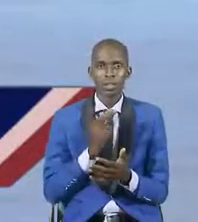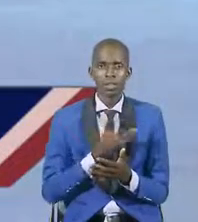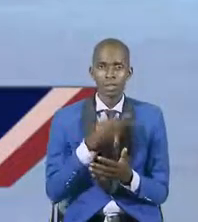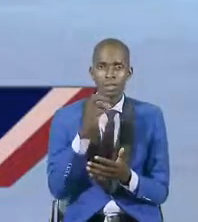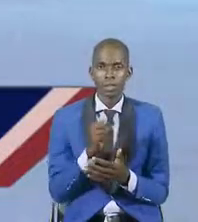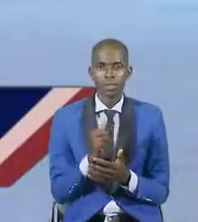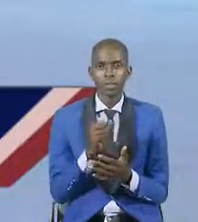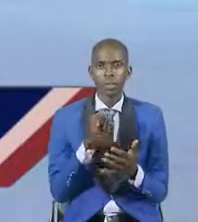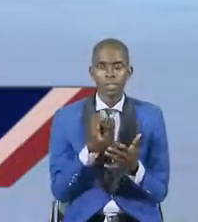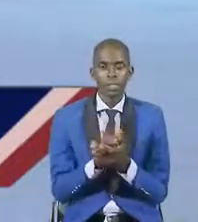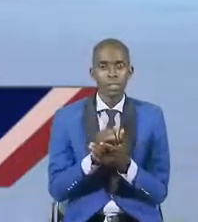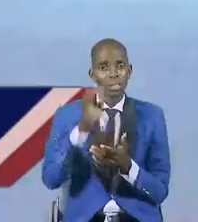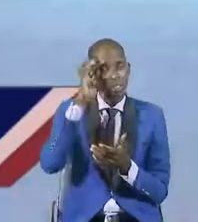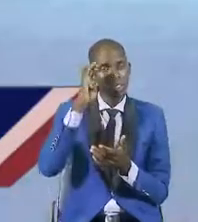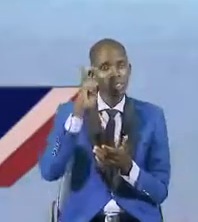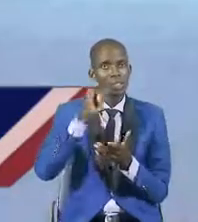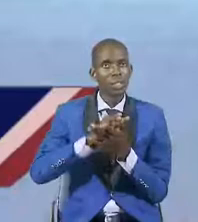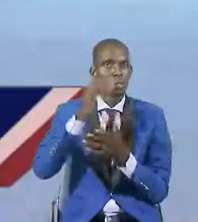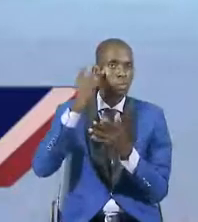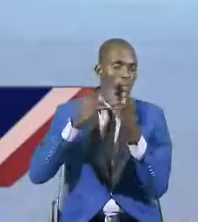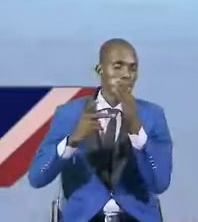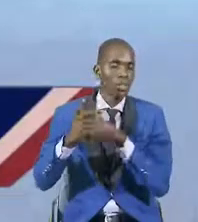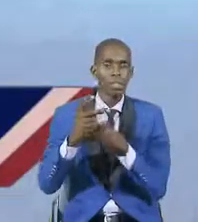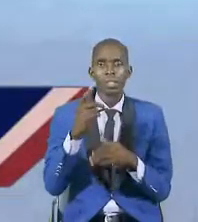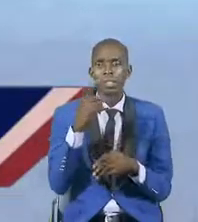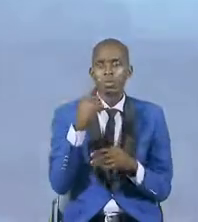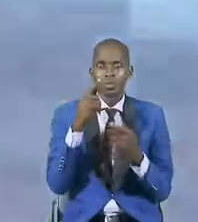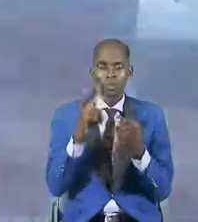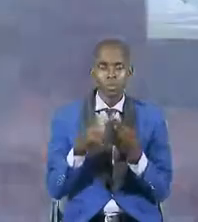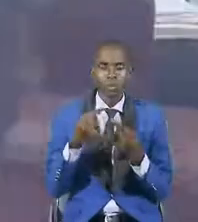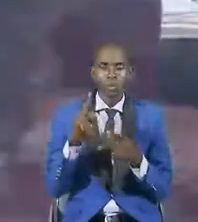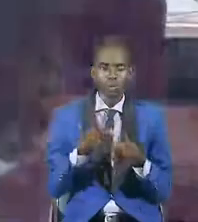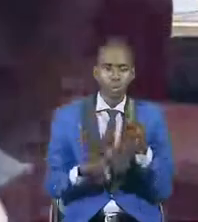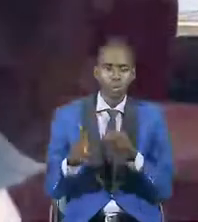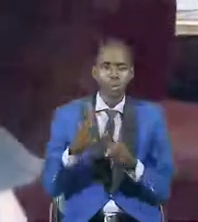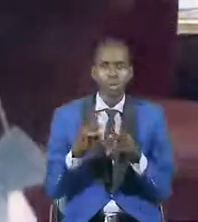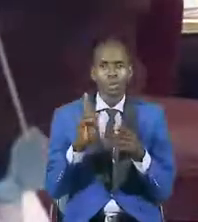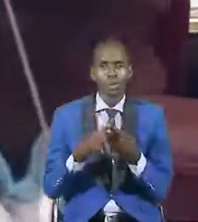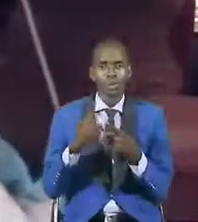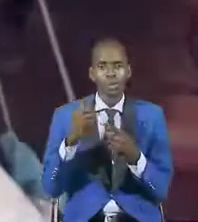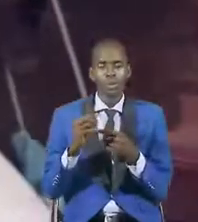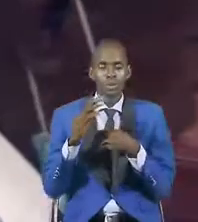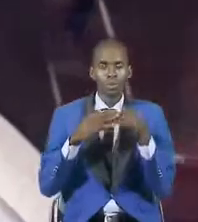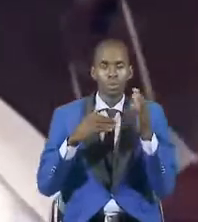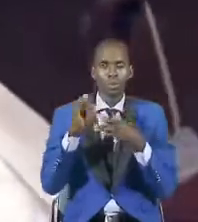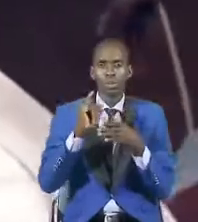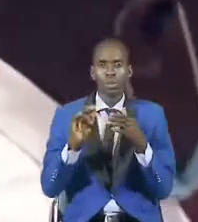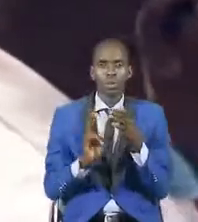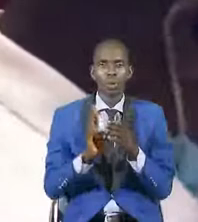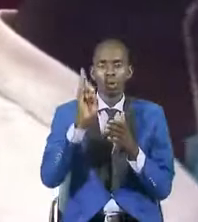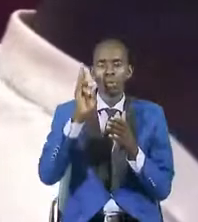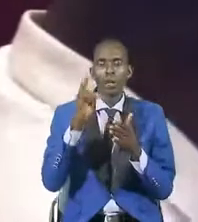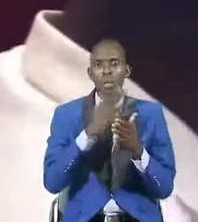Celui qui prophétise, au contraire, parle aux hommes, les